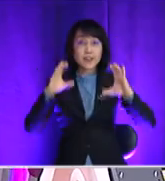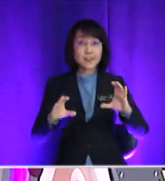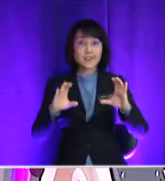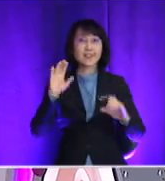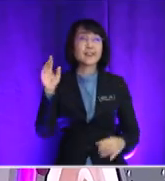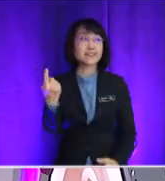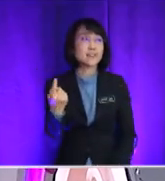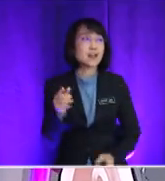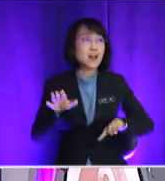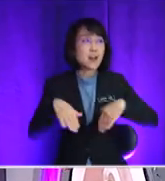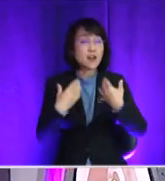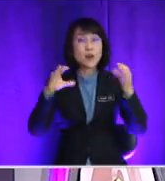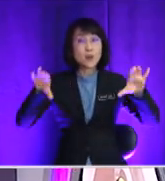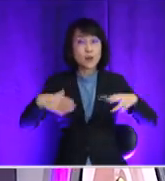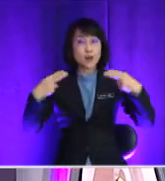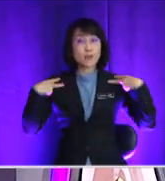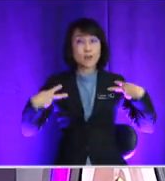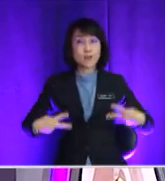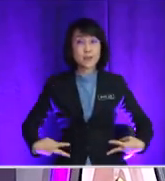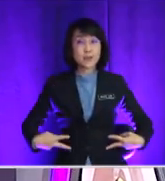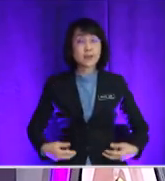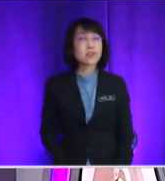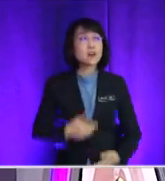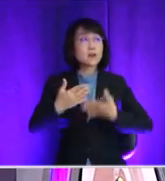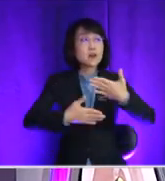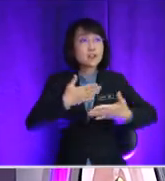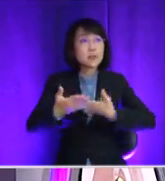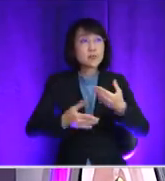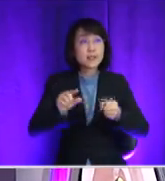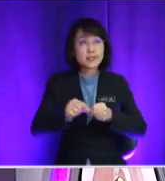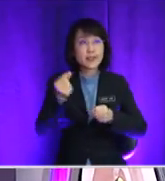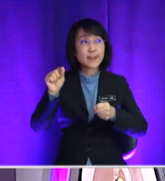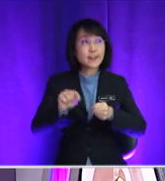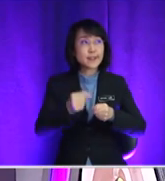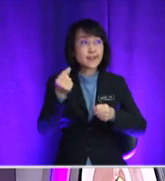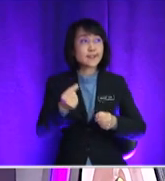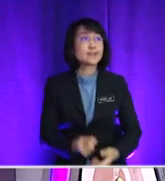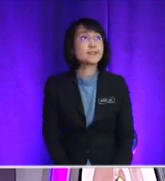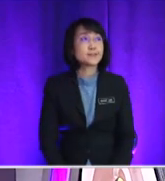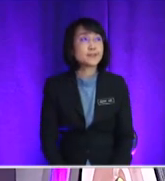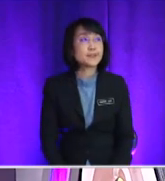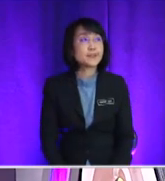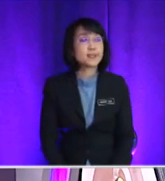kita tidak menghasilkan rompi ya dengan proses-proses jahitan yang adil sebelum itu kita belajar